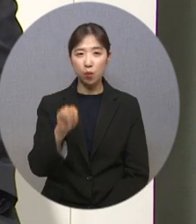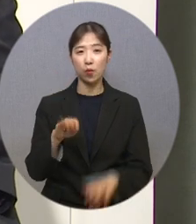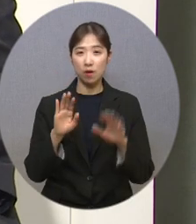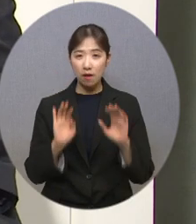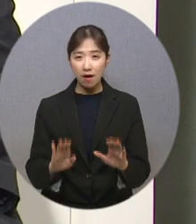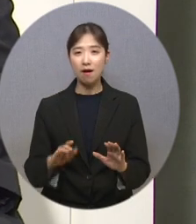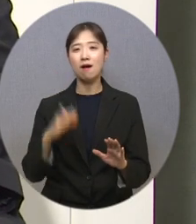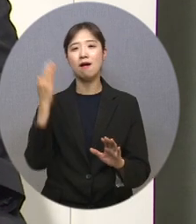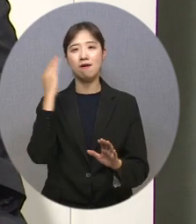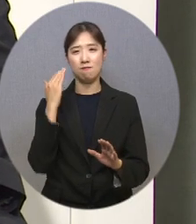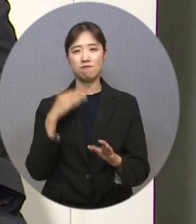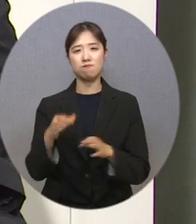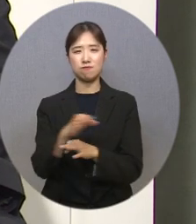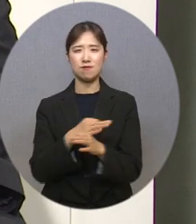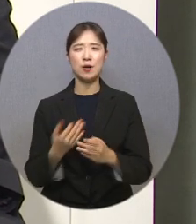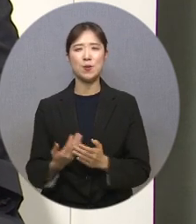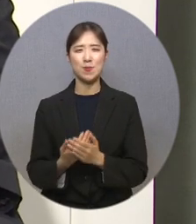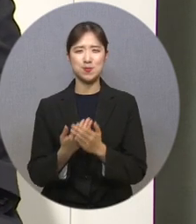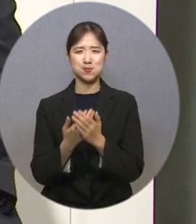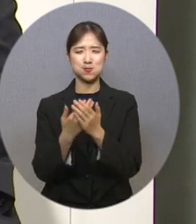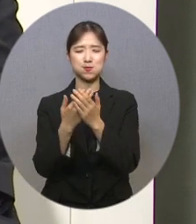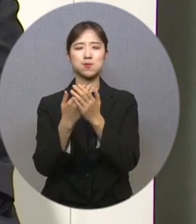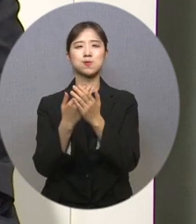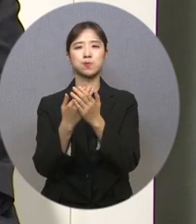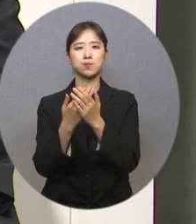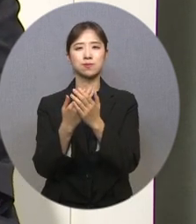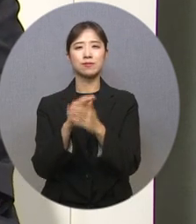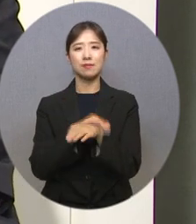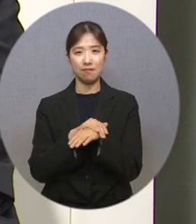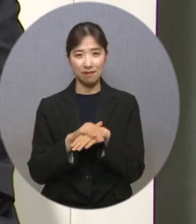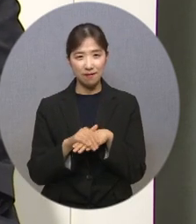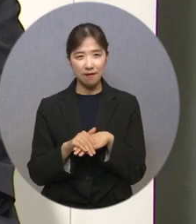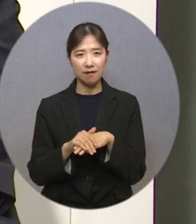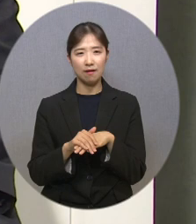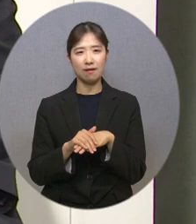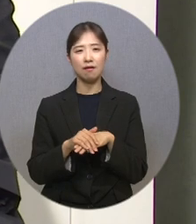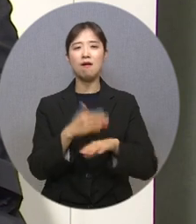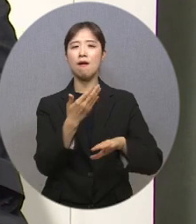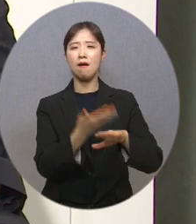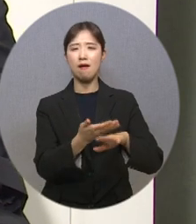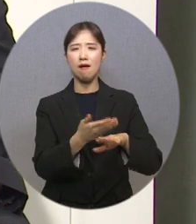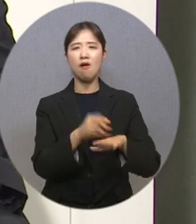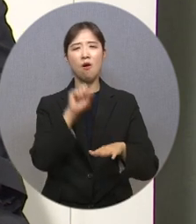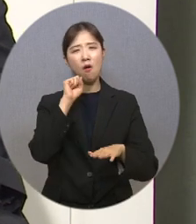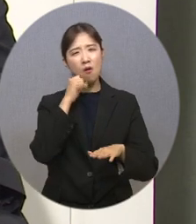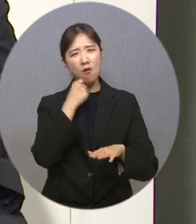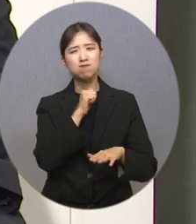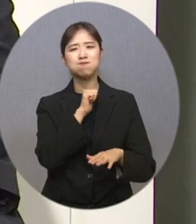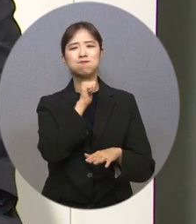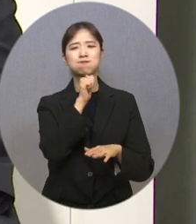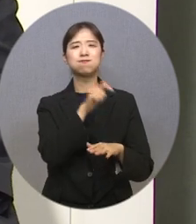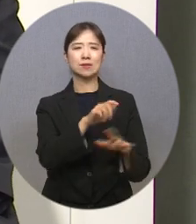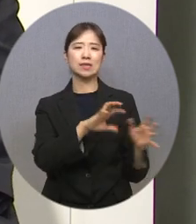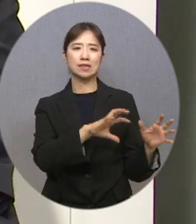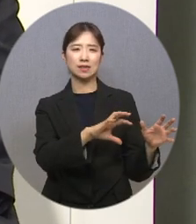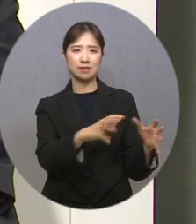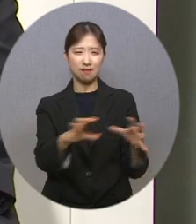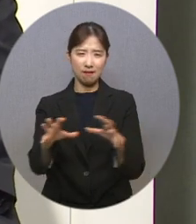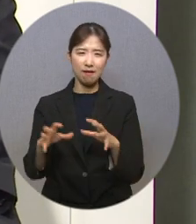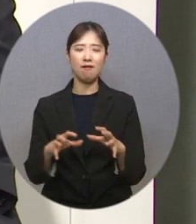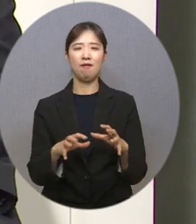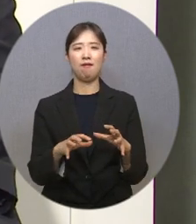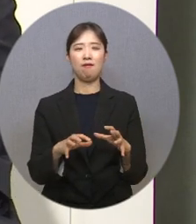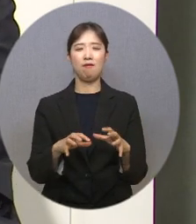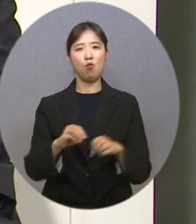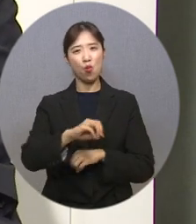우리가 경제발전이 되고 어려운 후진국 여러